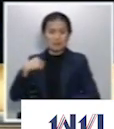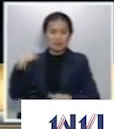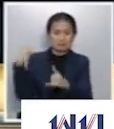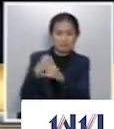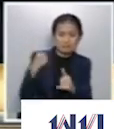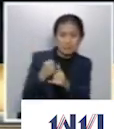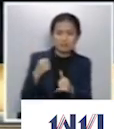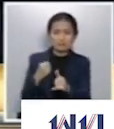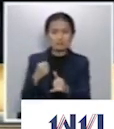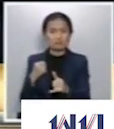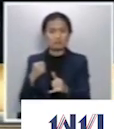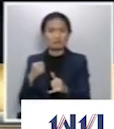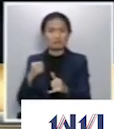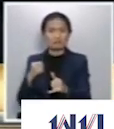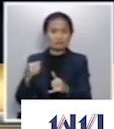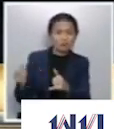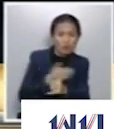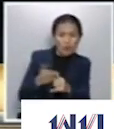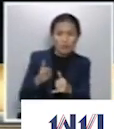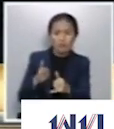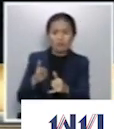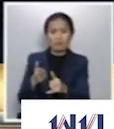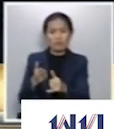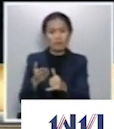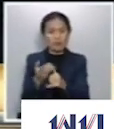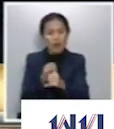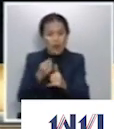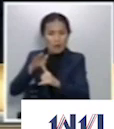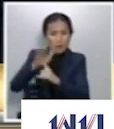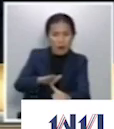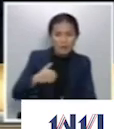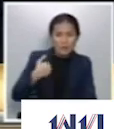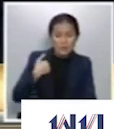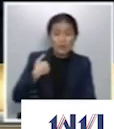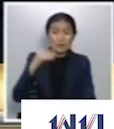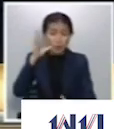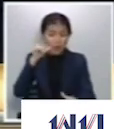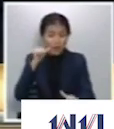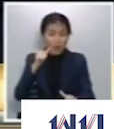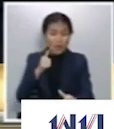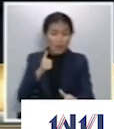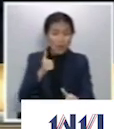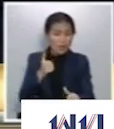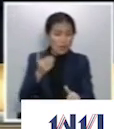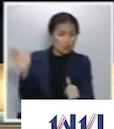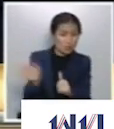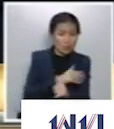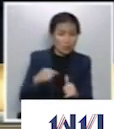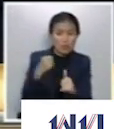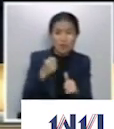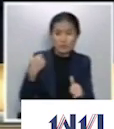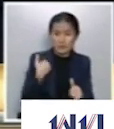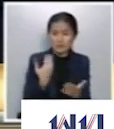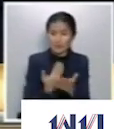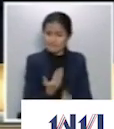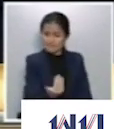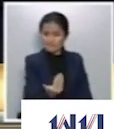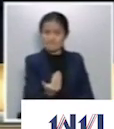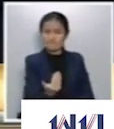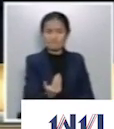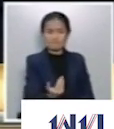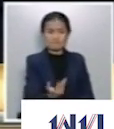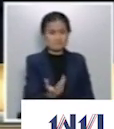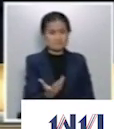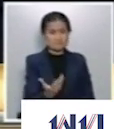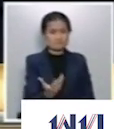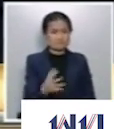รอบข้างและบุพการีอันที่สองก็คือต้องการเงินที่จะไปซื้อยามาเสพเพราะนั้นประเด็นนี้เป็นเรื่อง